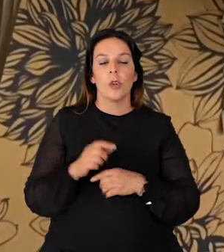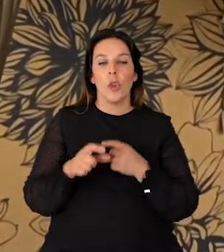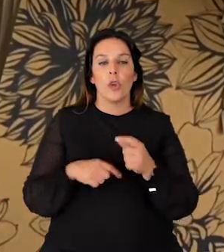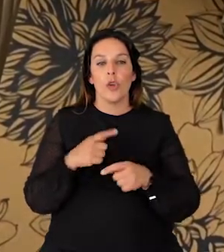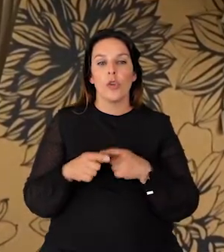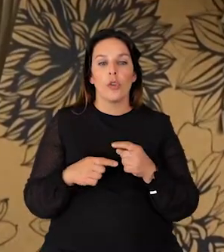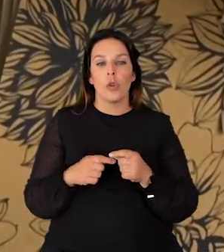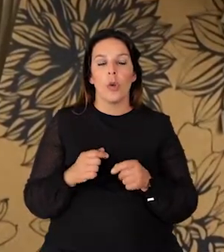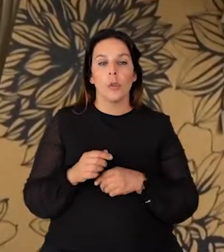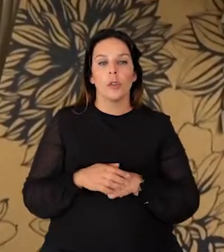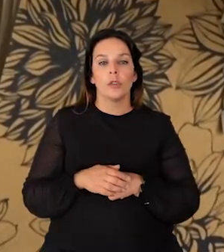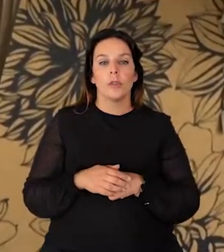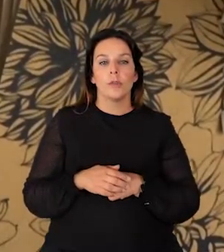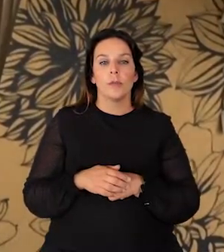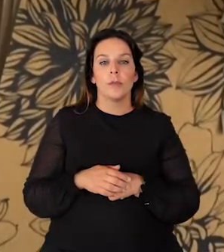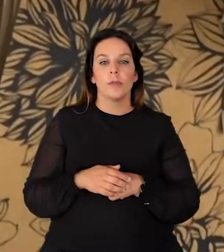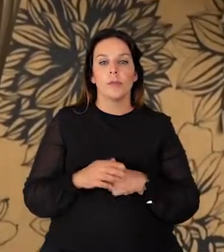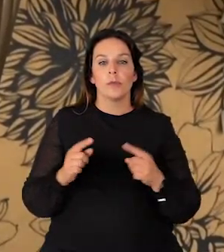I robisz